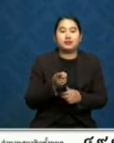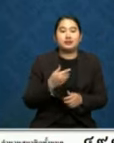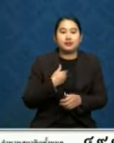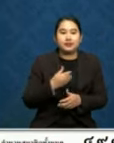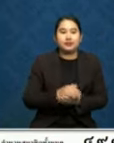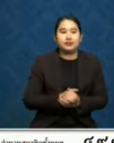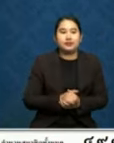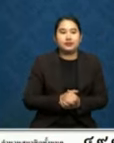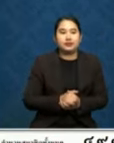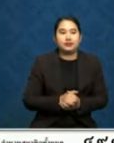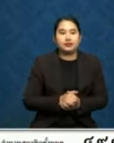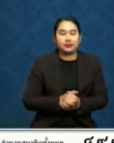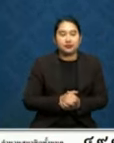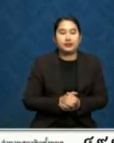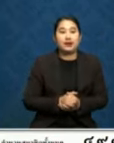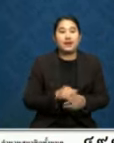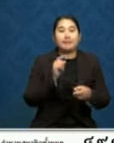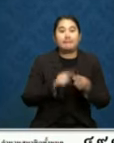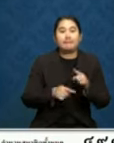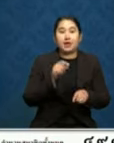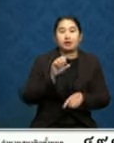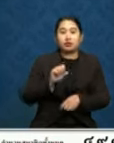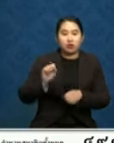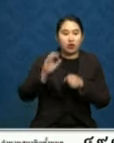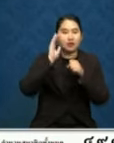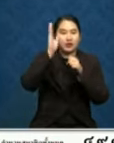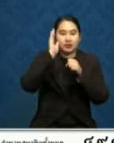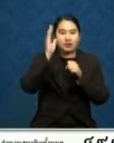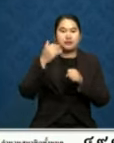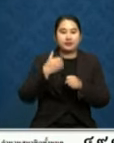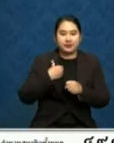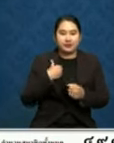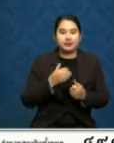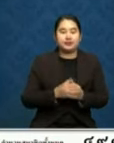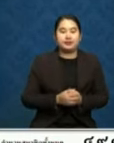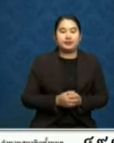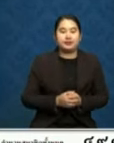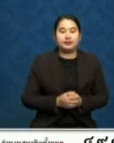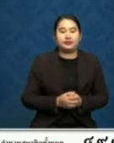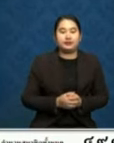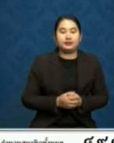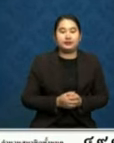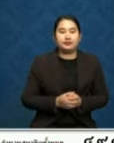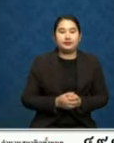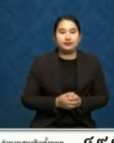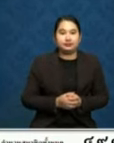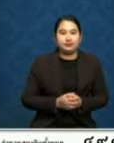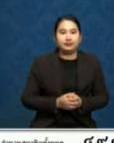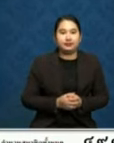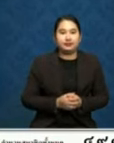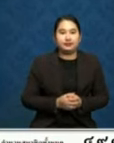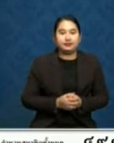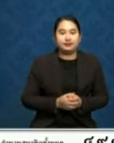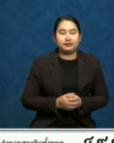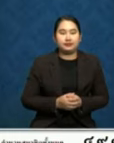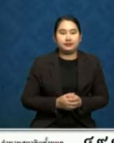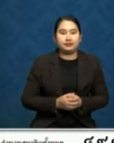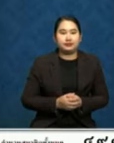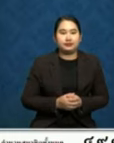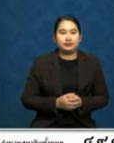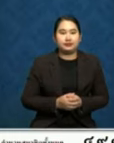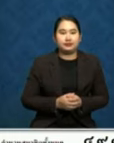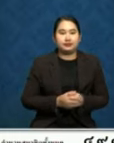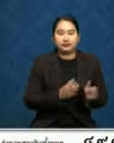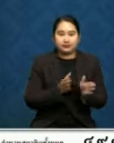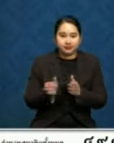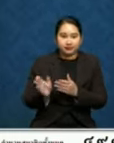ละเอียดจะมีเพื่อนสมาชิกแต่ละท่านนะคะช่วยกันลงลึกในแต่ละโครงการอีกครั้งดิฉันจะขอเริ่มที่สำนักปลัดกระทรวงยุติธรรมค่ะส